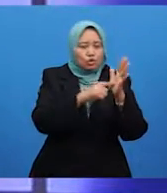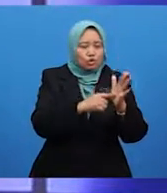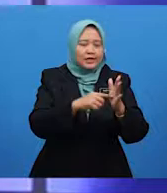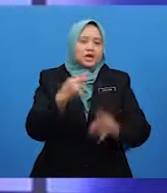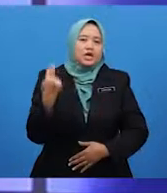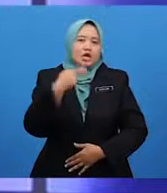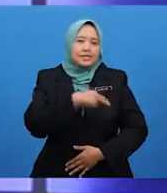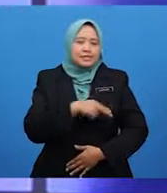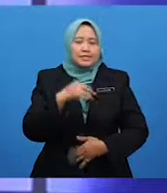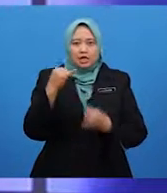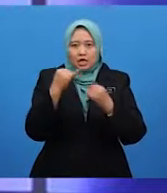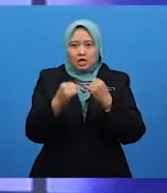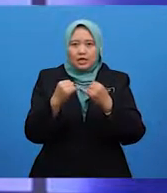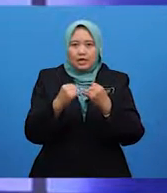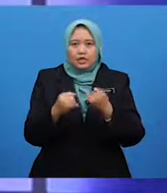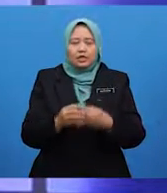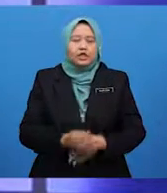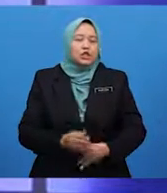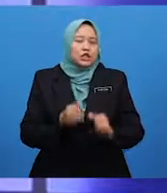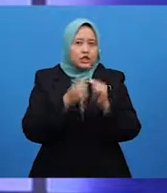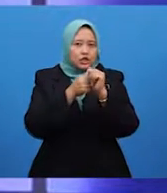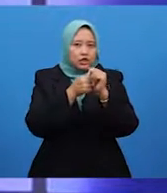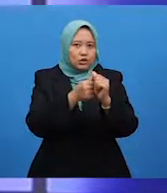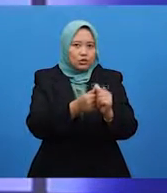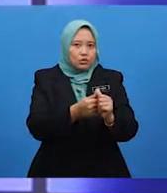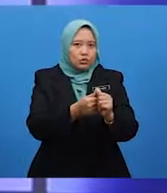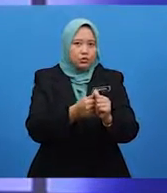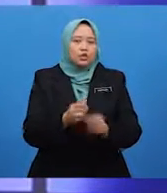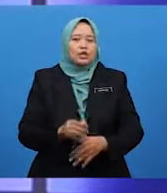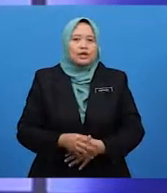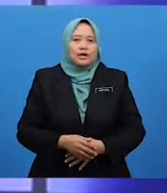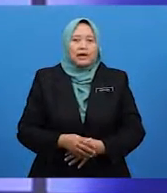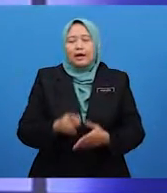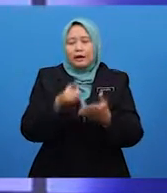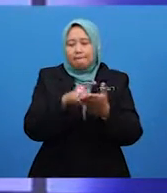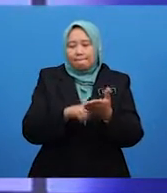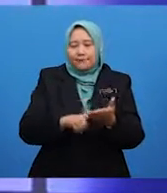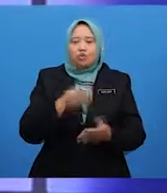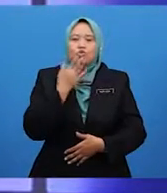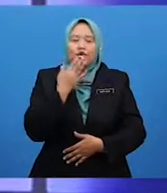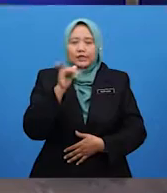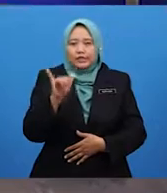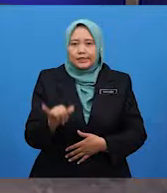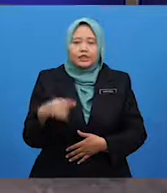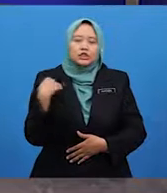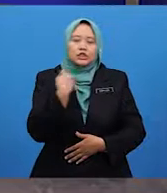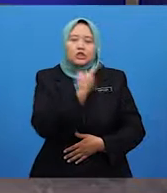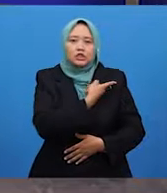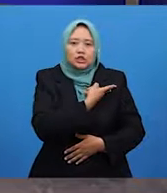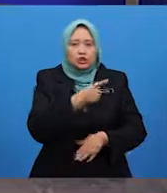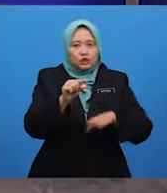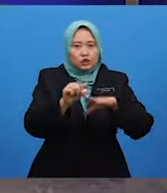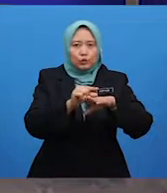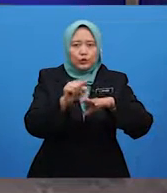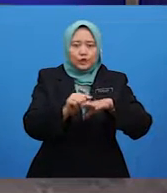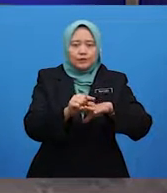melihat. Betul. Haruslah bergantung kepada peranan warna itu sendiri. Dan juga Cikgu Arif,